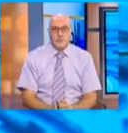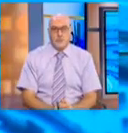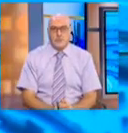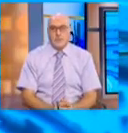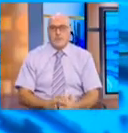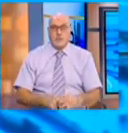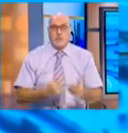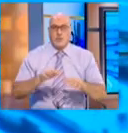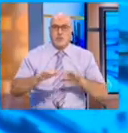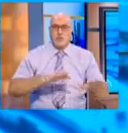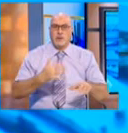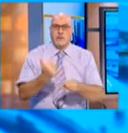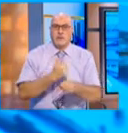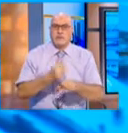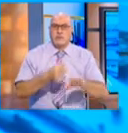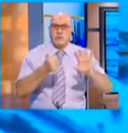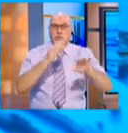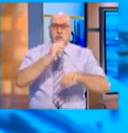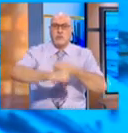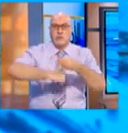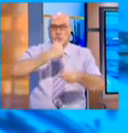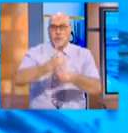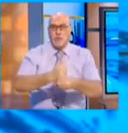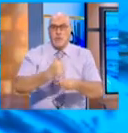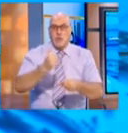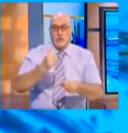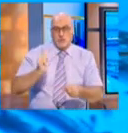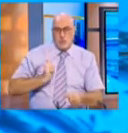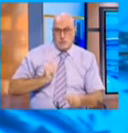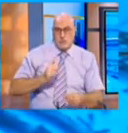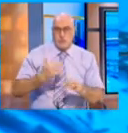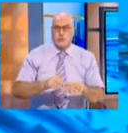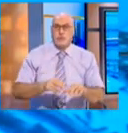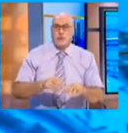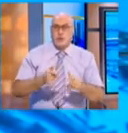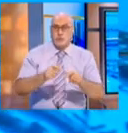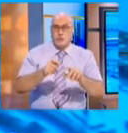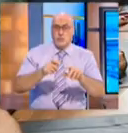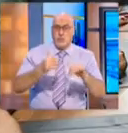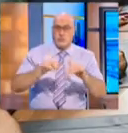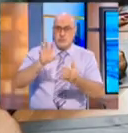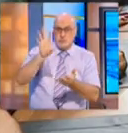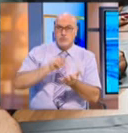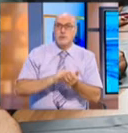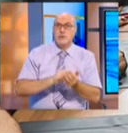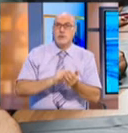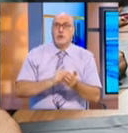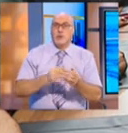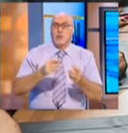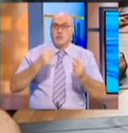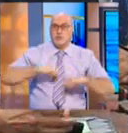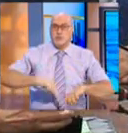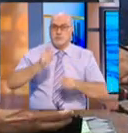إطار الاستعدادات لإحياء ستينية الثورة التحريرية المجيدة، تسلم أمس التلفزيون الجزائري من وزارة المجاهدين وذوي